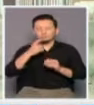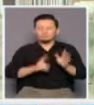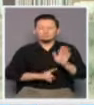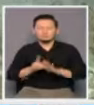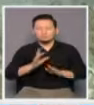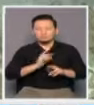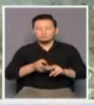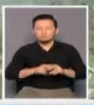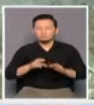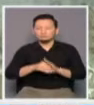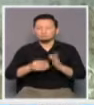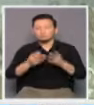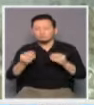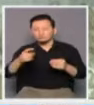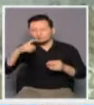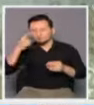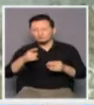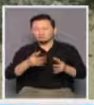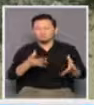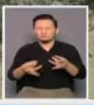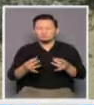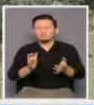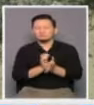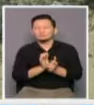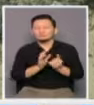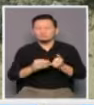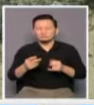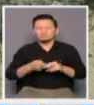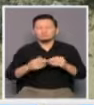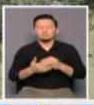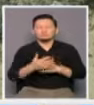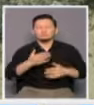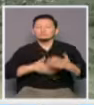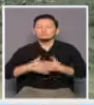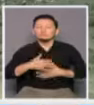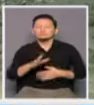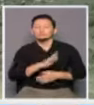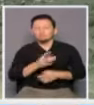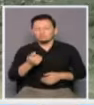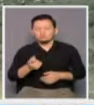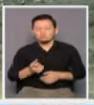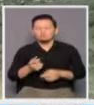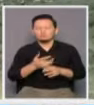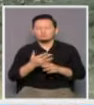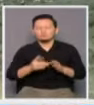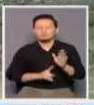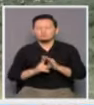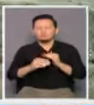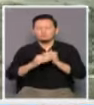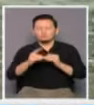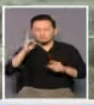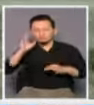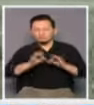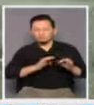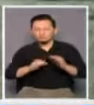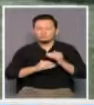басталған. Көктем мен күзде балшықтан көз ашпайтын тұрғындар бұл жақсы жаңалыққа қуанып та қалған еді. Алғашында көшелерді тегістеу